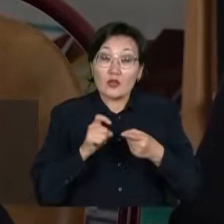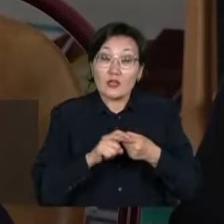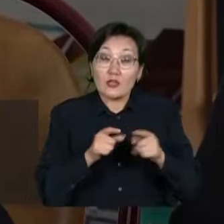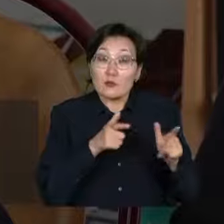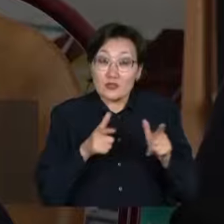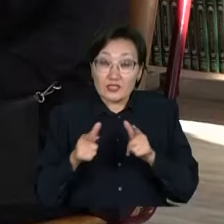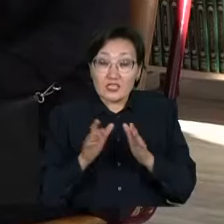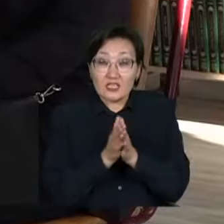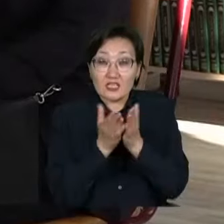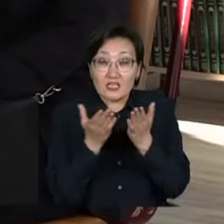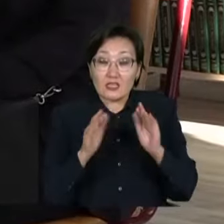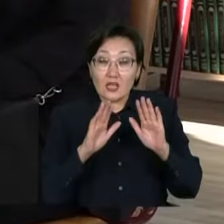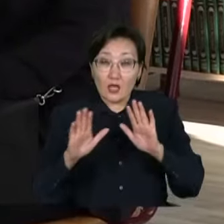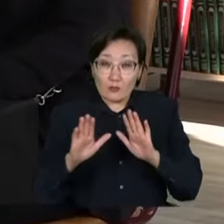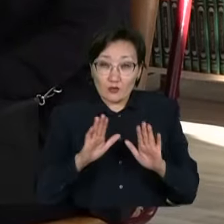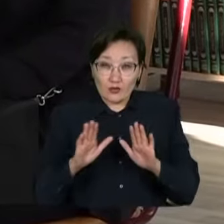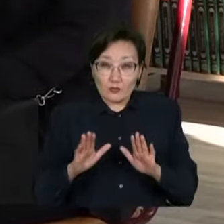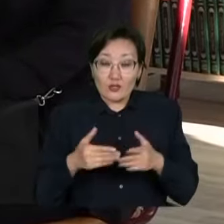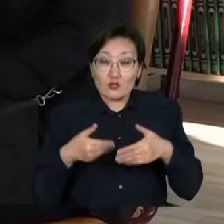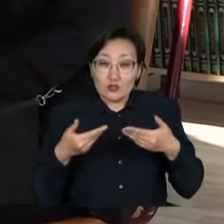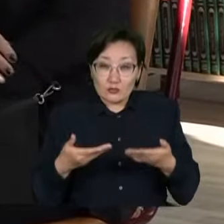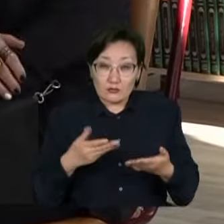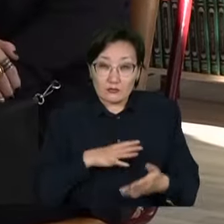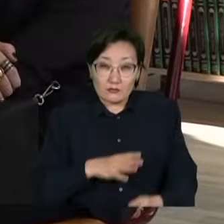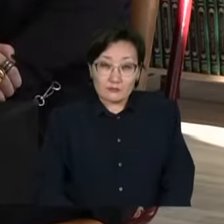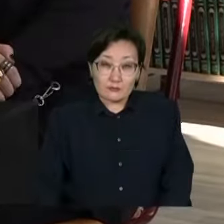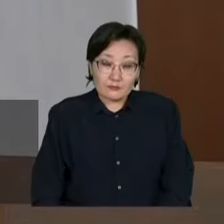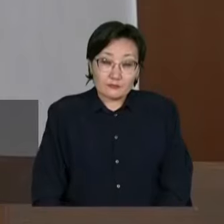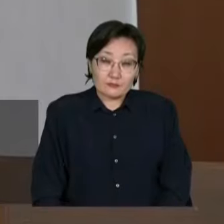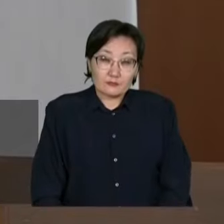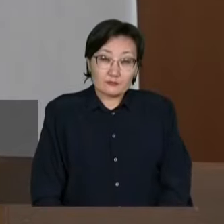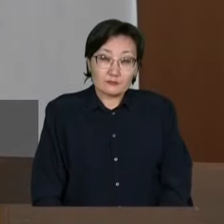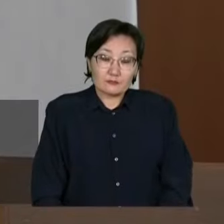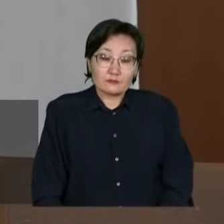дайындалған кітап көрме инсталляциясы ұсынылды.